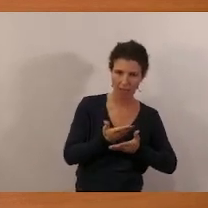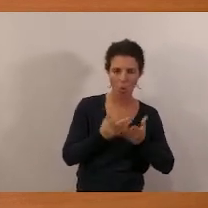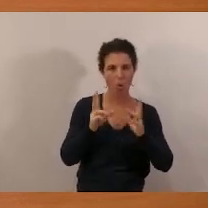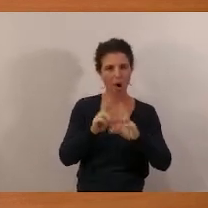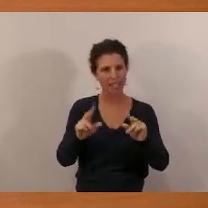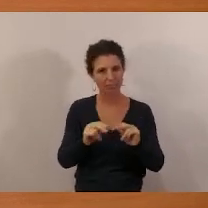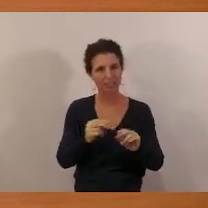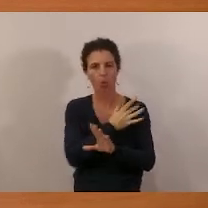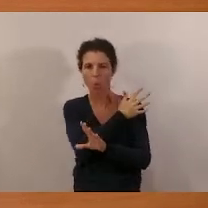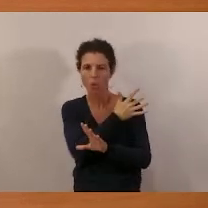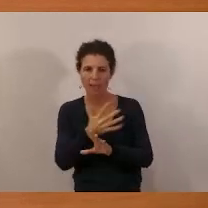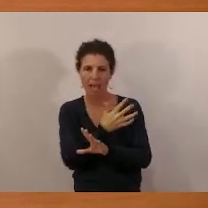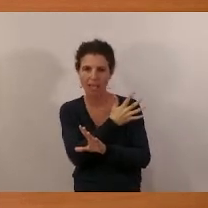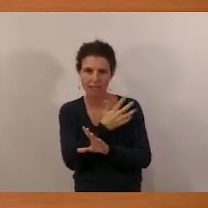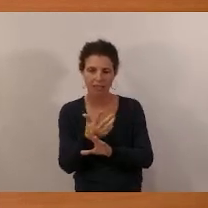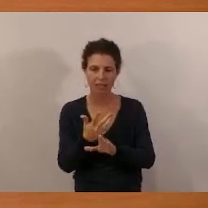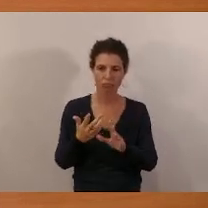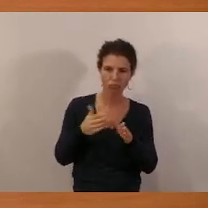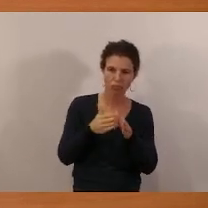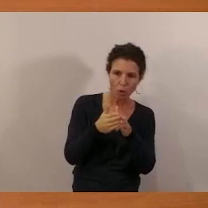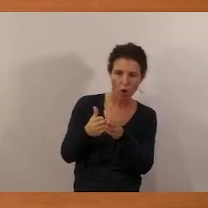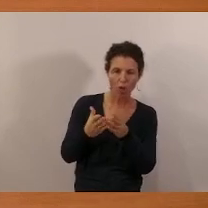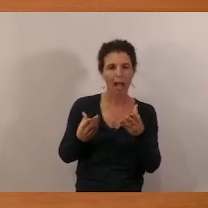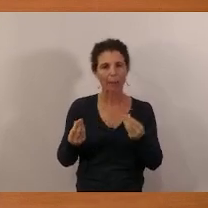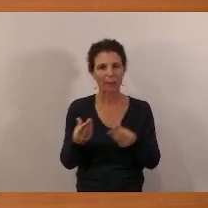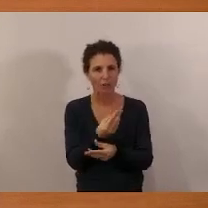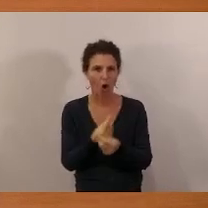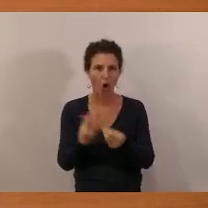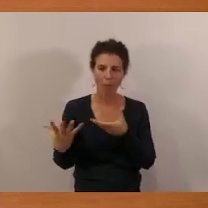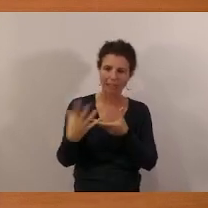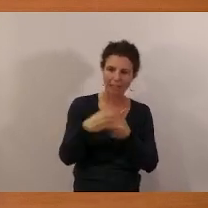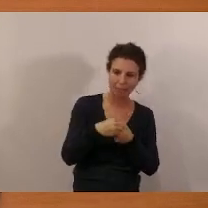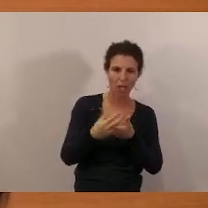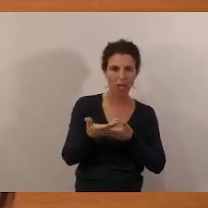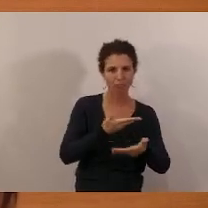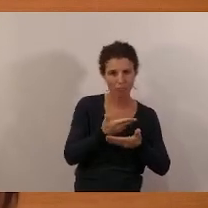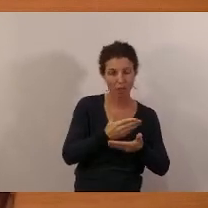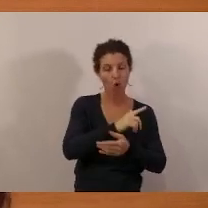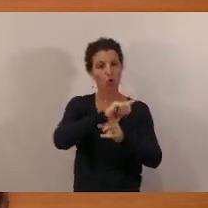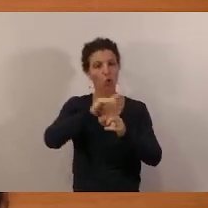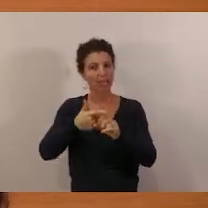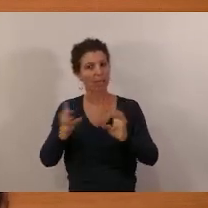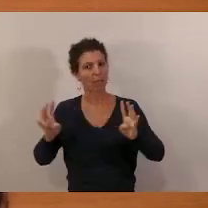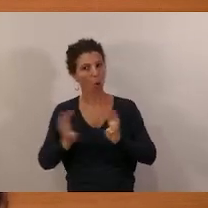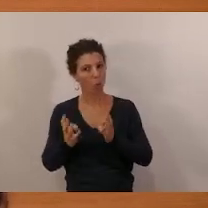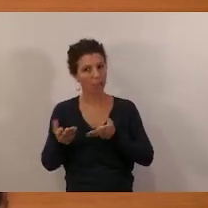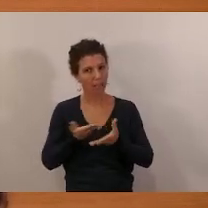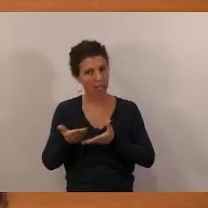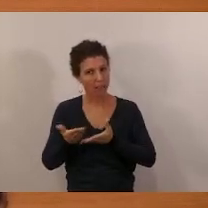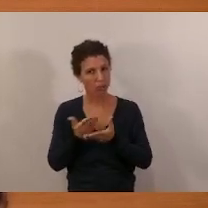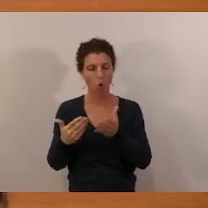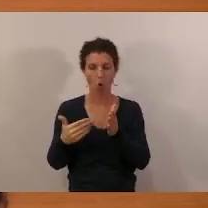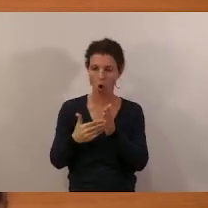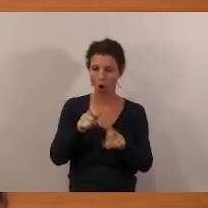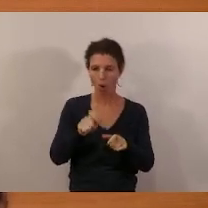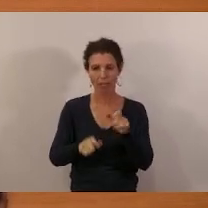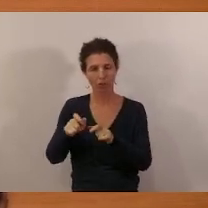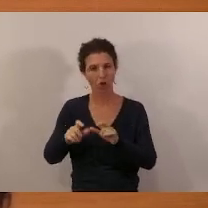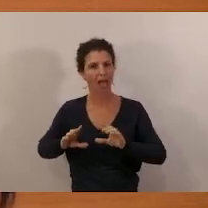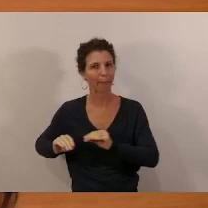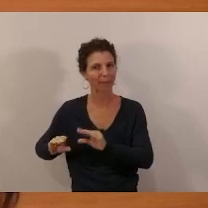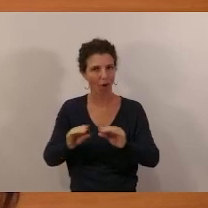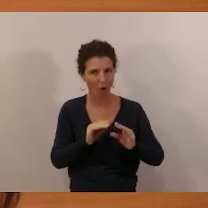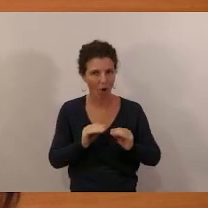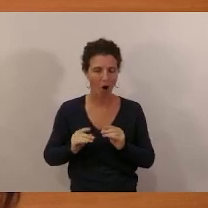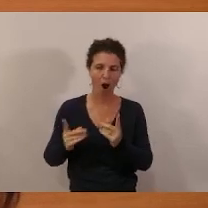dans lequel on demande aux gens de participer, aux habitants, aux riverains. Une deuxième concertation où les riverains peuvent encore s'exprimer et faire part